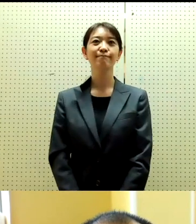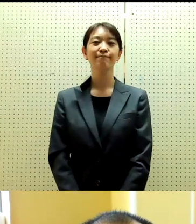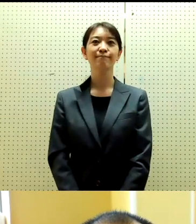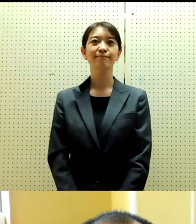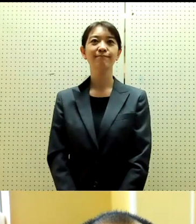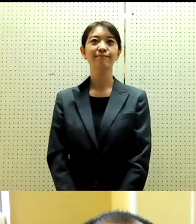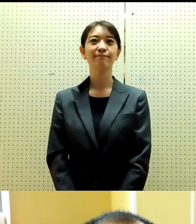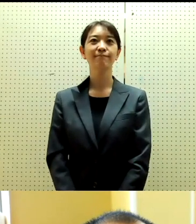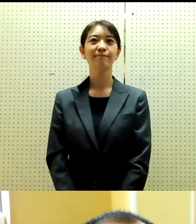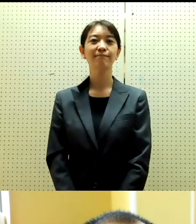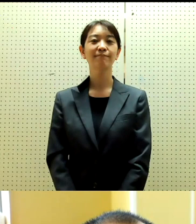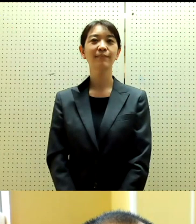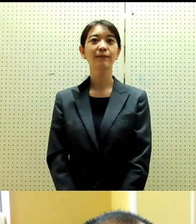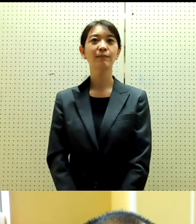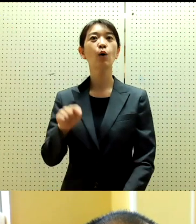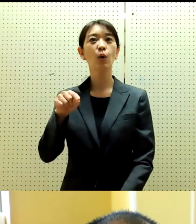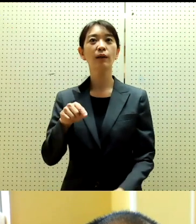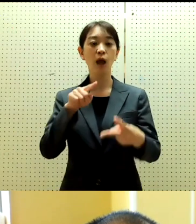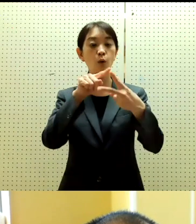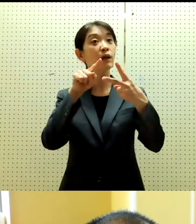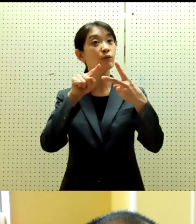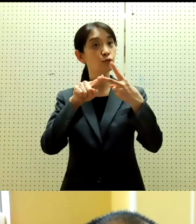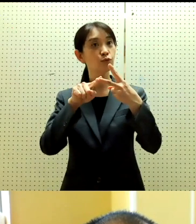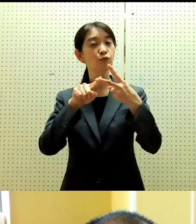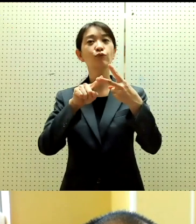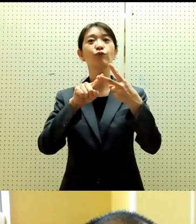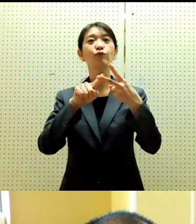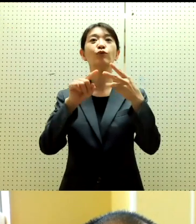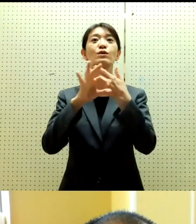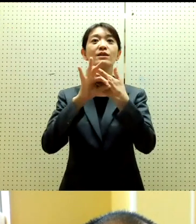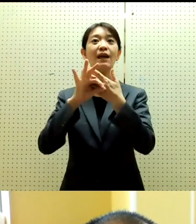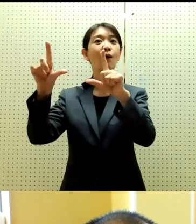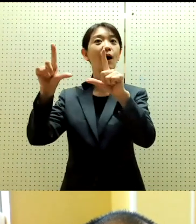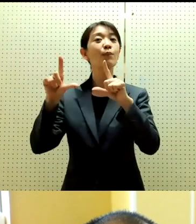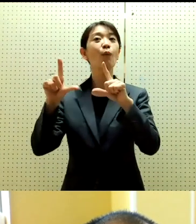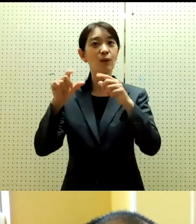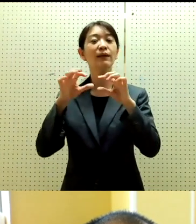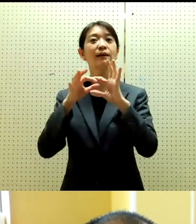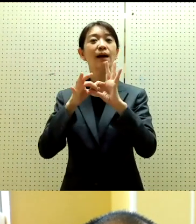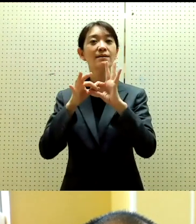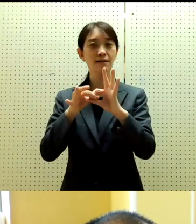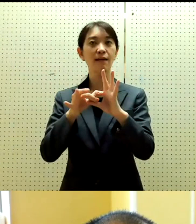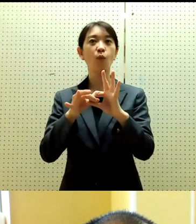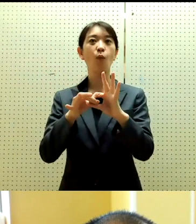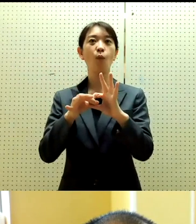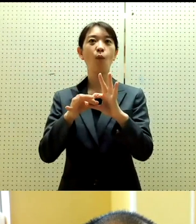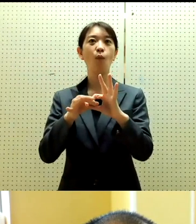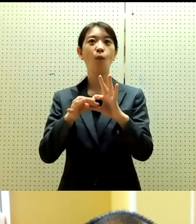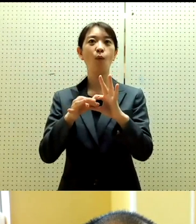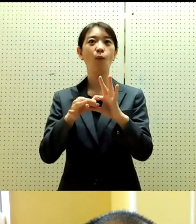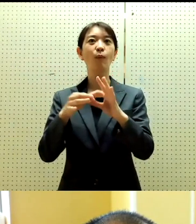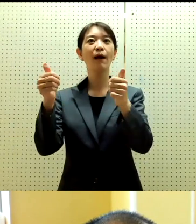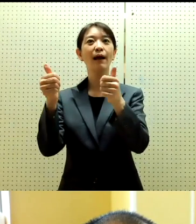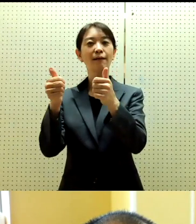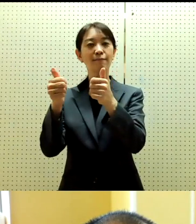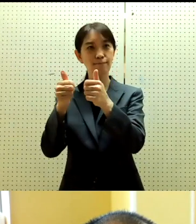一旦これで2つ事例見せていただいて、まあ、事例に関するところの、まあ、考察といいますか意見交換